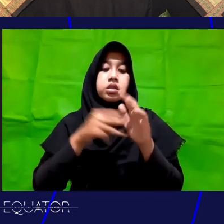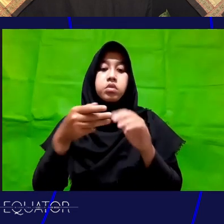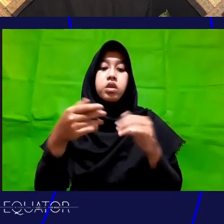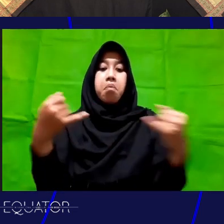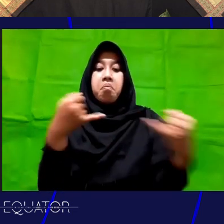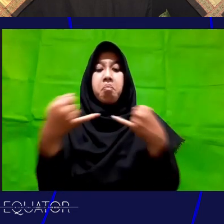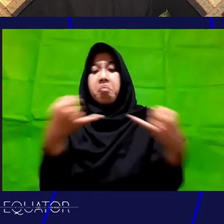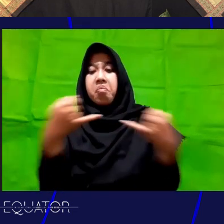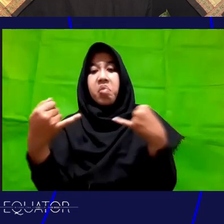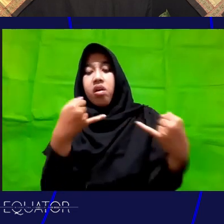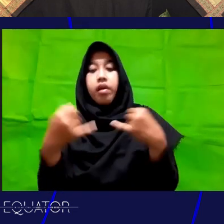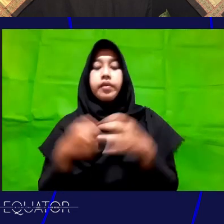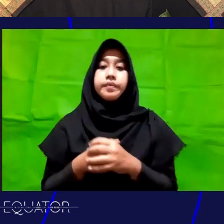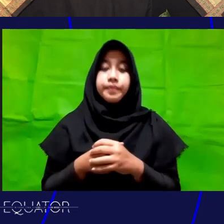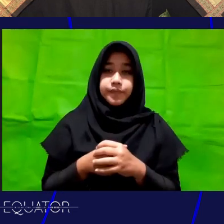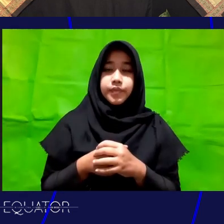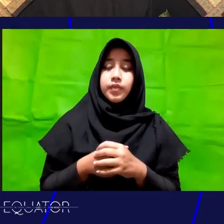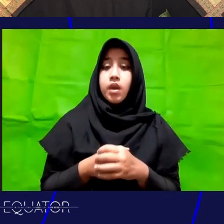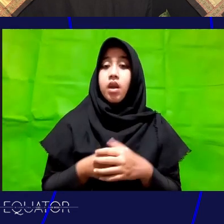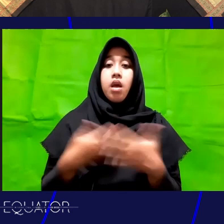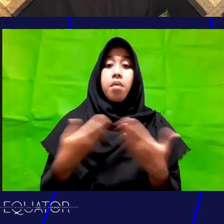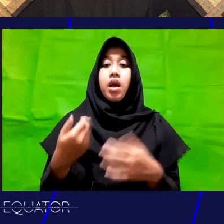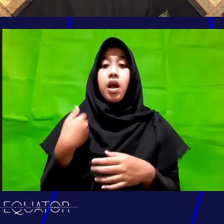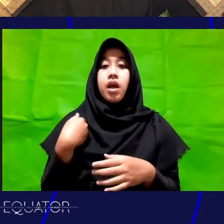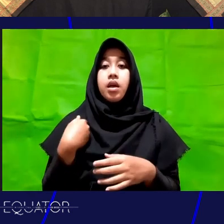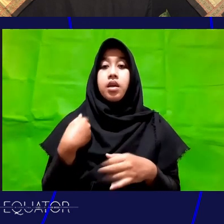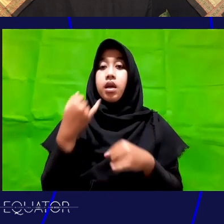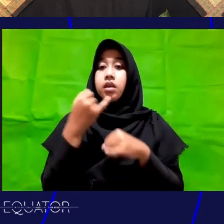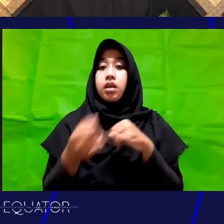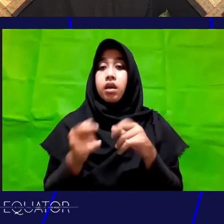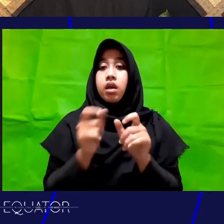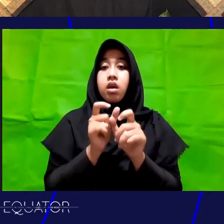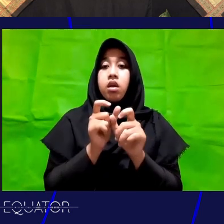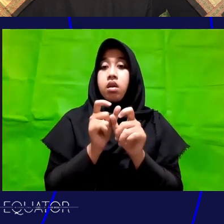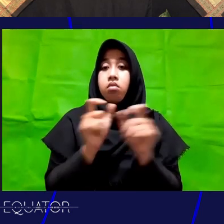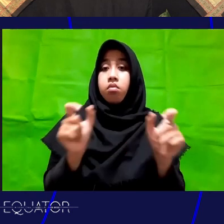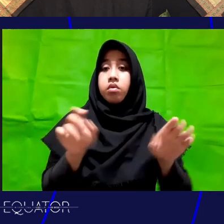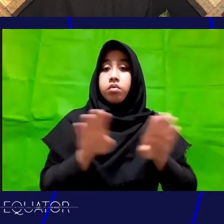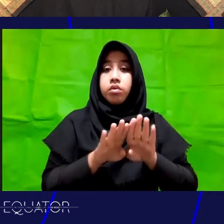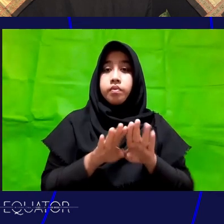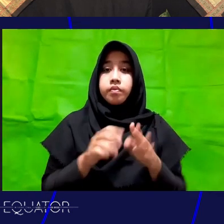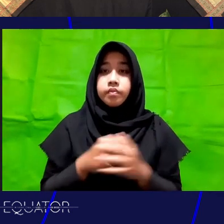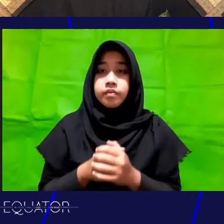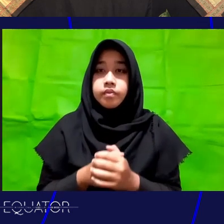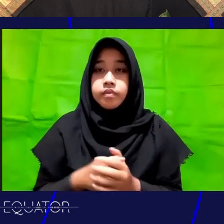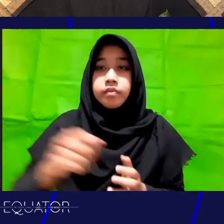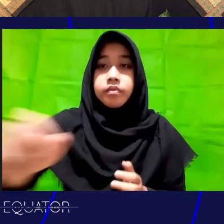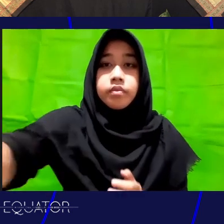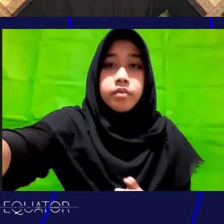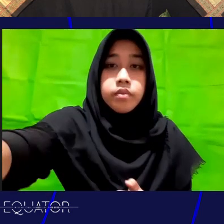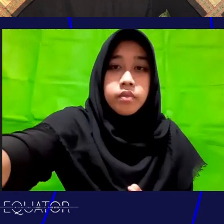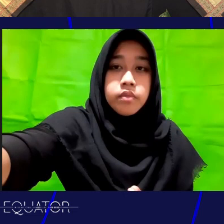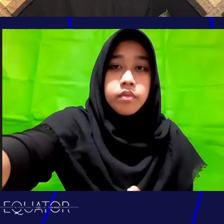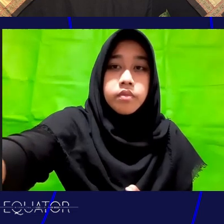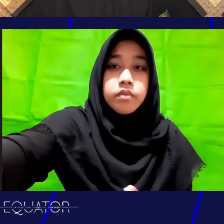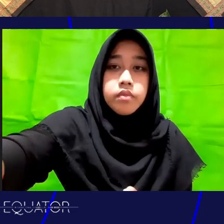Nah, apakah ada final comment dari Cemeti? Ya. Ya, untuk